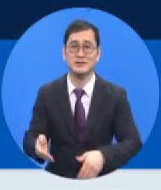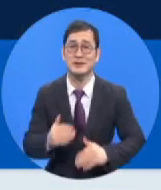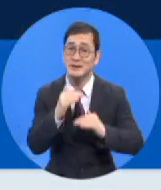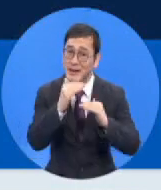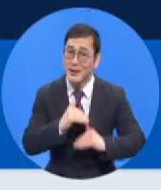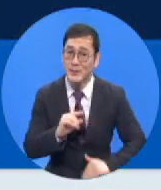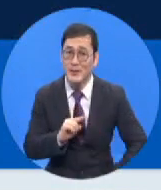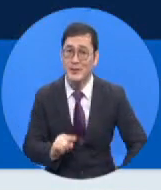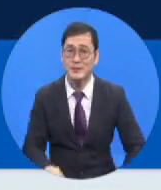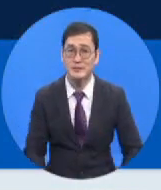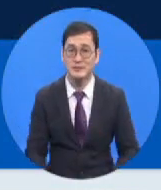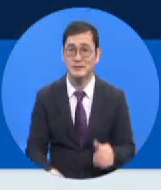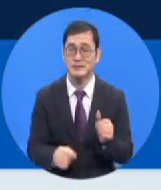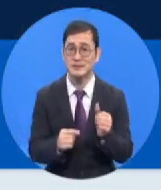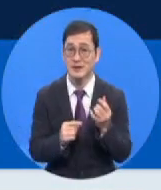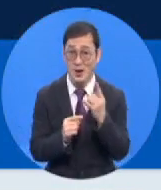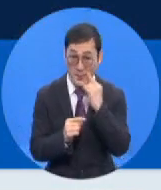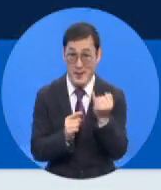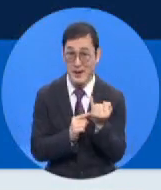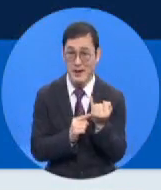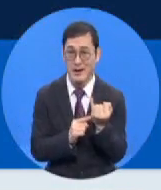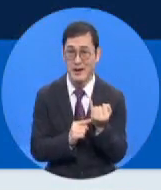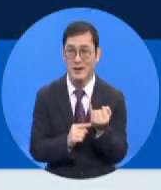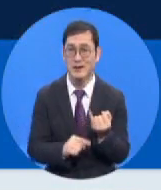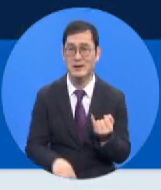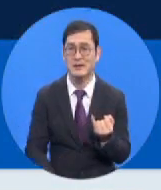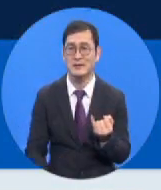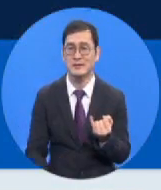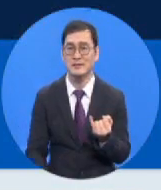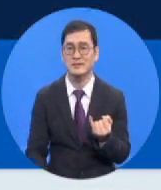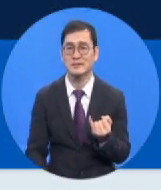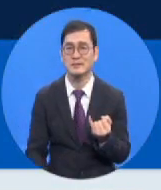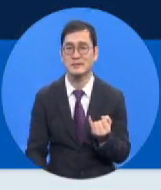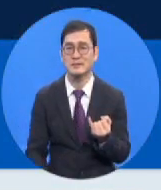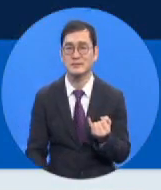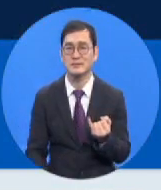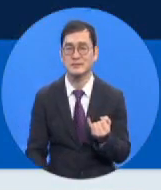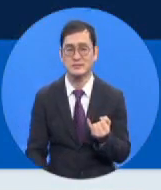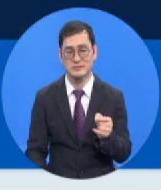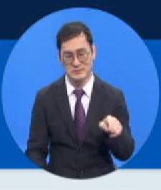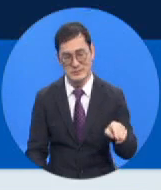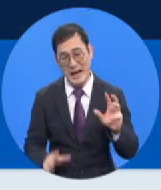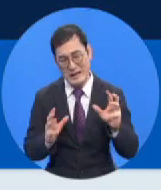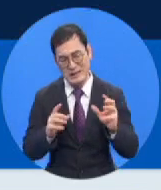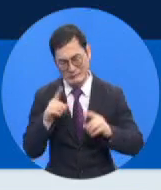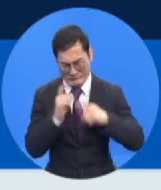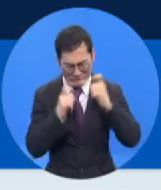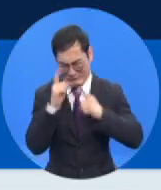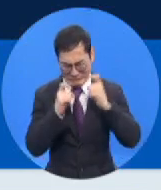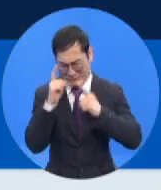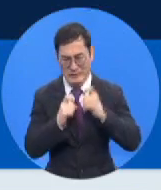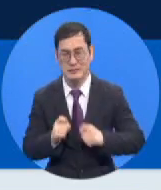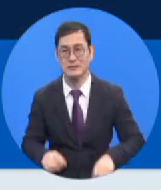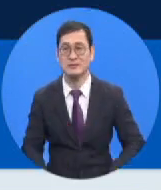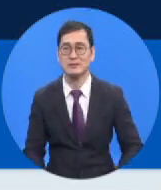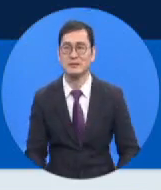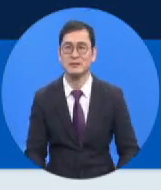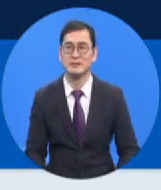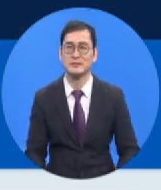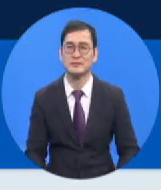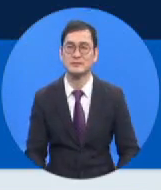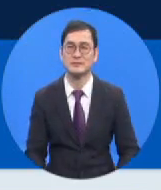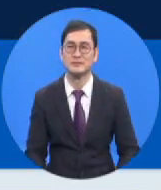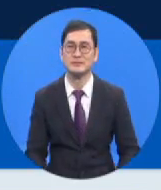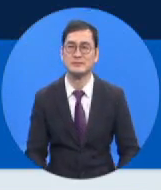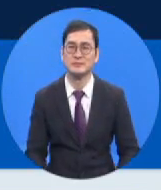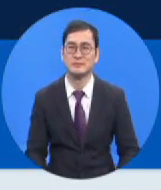양모 장 씨는 훈육 핑계로 짜증을 냈고 다시 돌아가면 손찌검하지 않고 화도